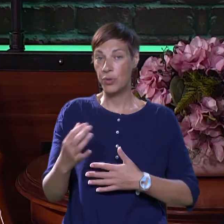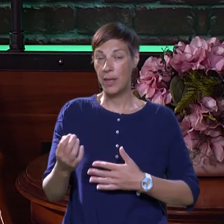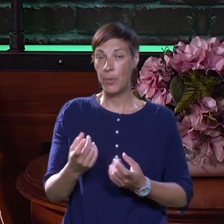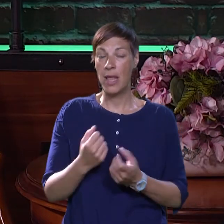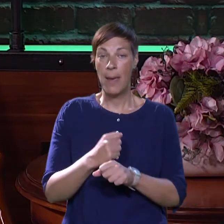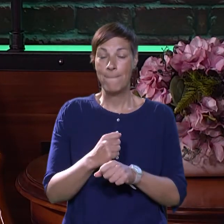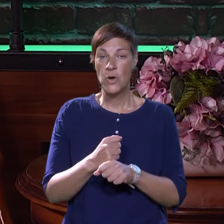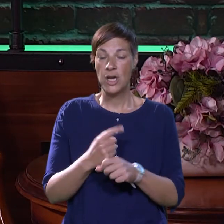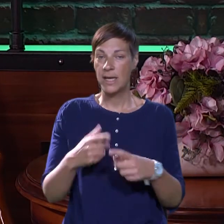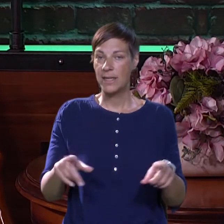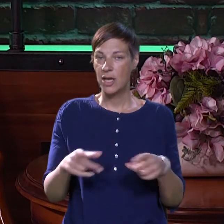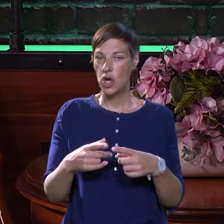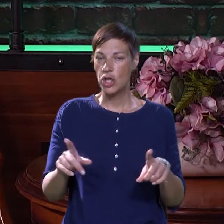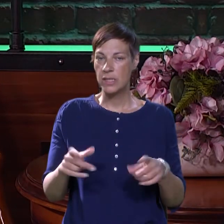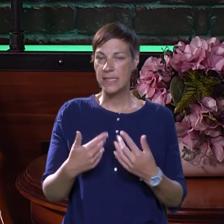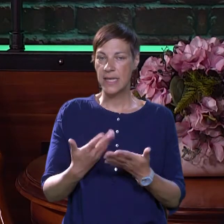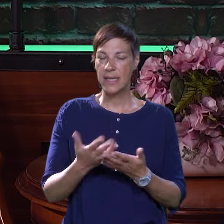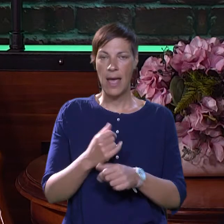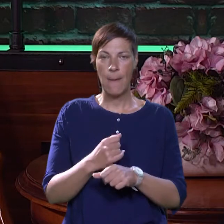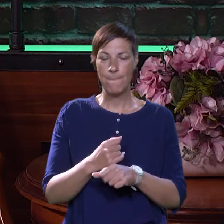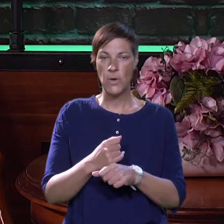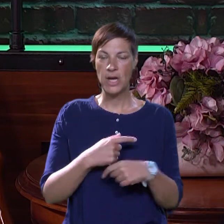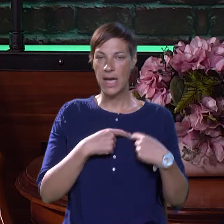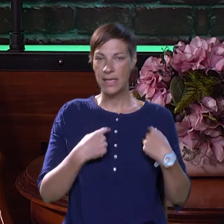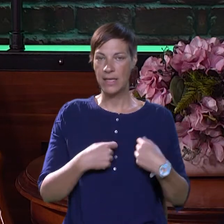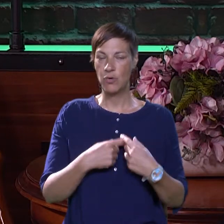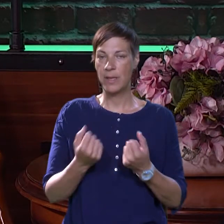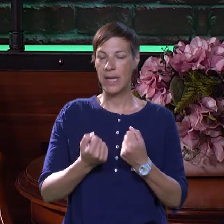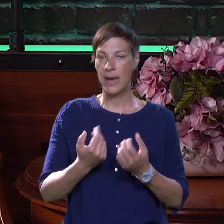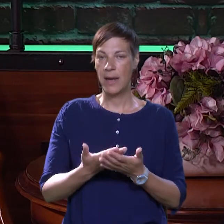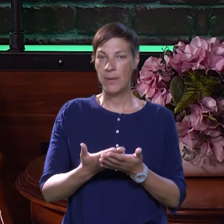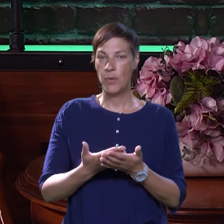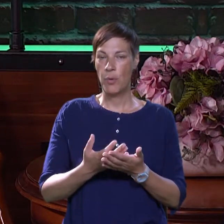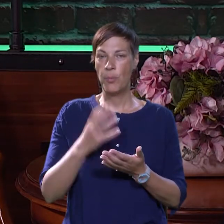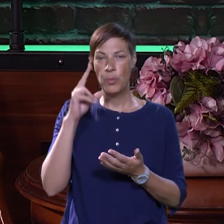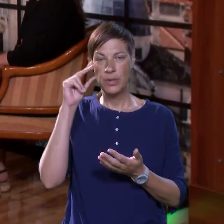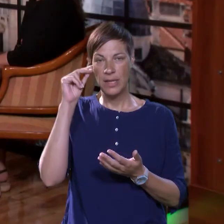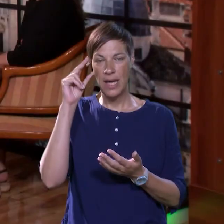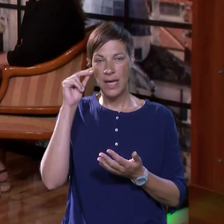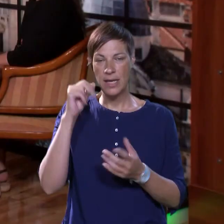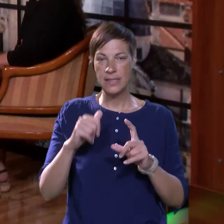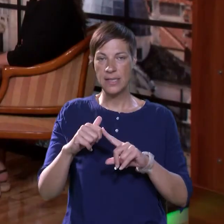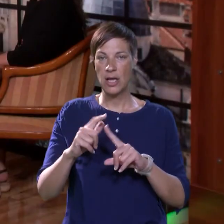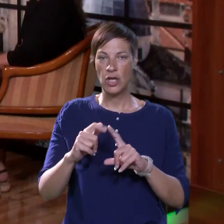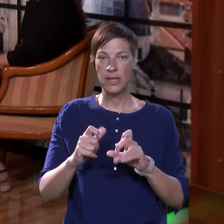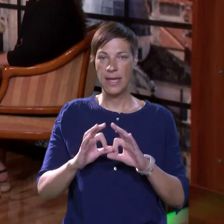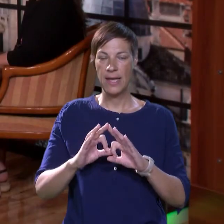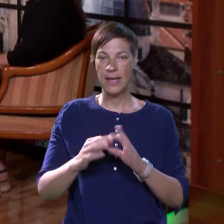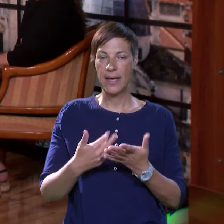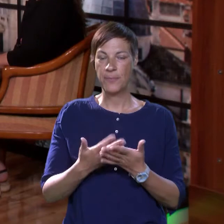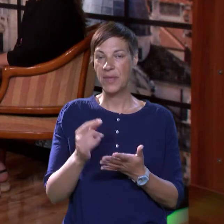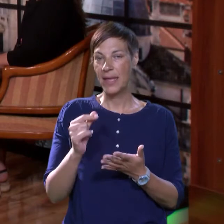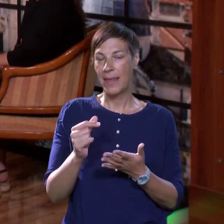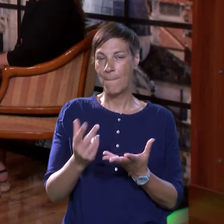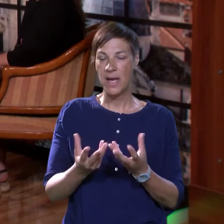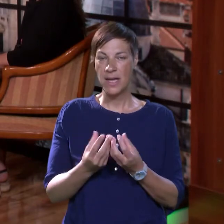hajmo raditi koncerte, hajmo raditi humanitarne akcije poput Naranče, Recikloteke i tako.